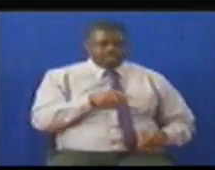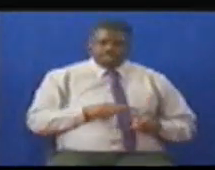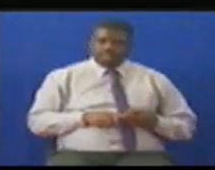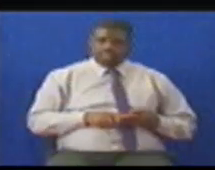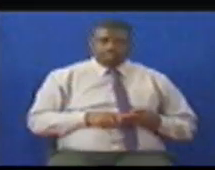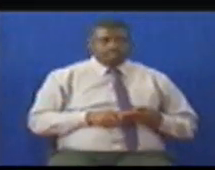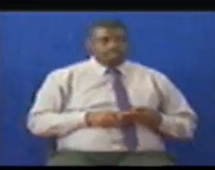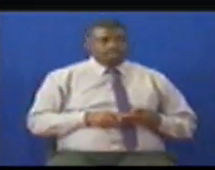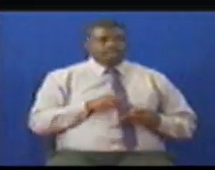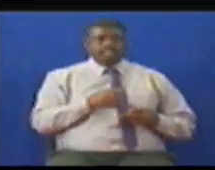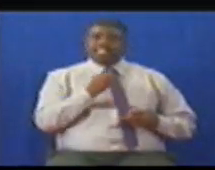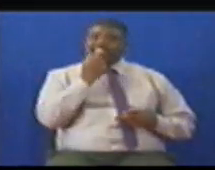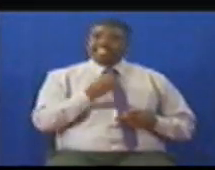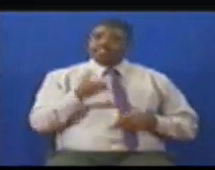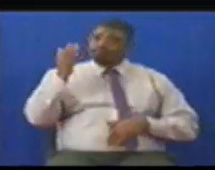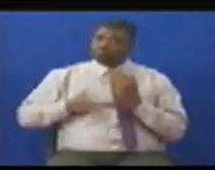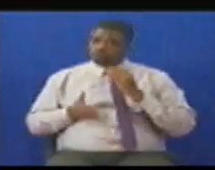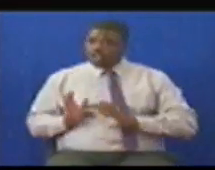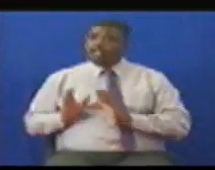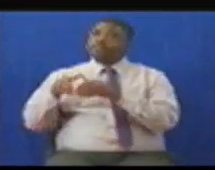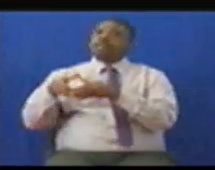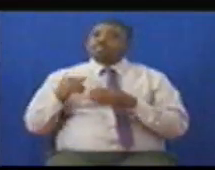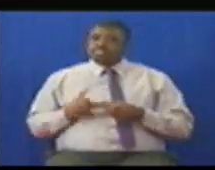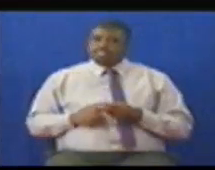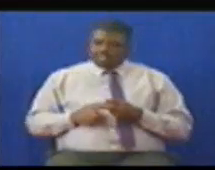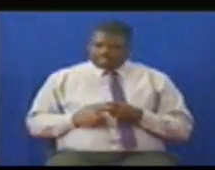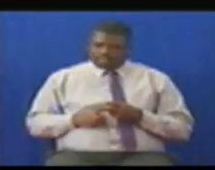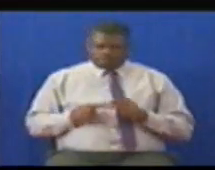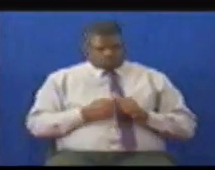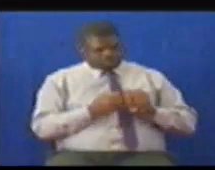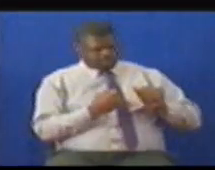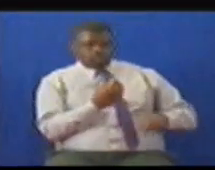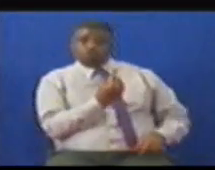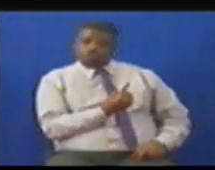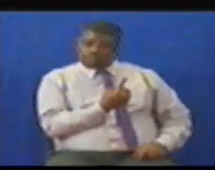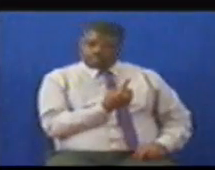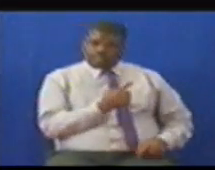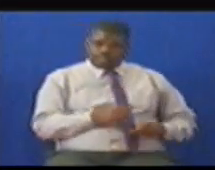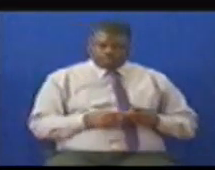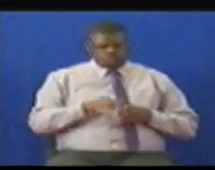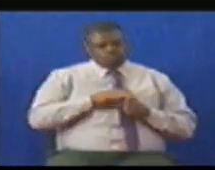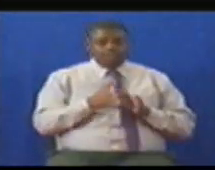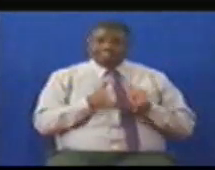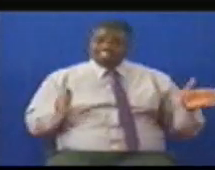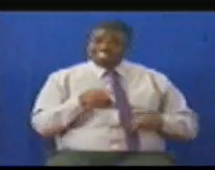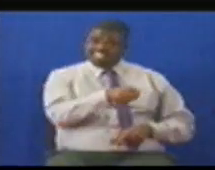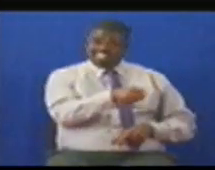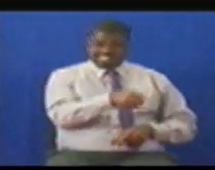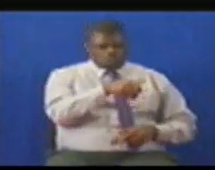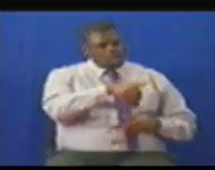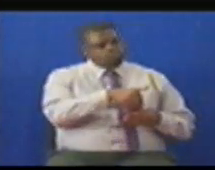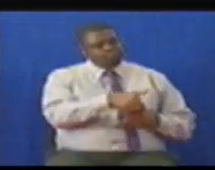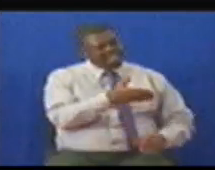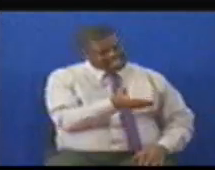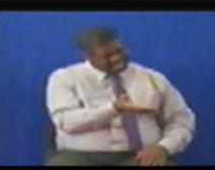kutambua kuwa hii ni taarifa ya mwisho ya kamati katika bunge hili la 11, nitumie fursa hii kuwatakia wajumbe wa kamati pamoja